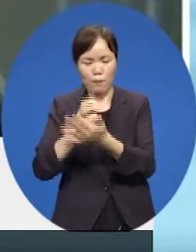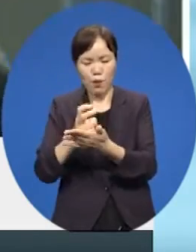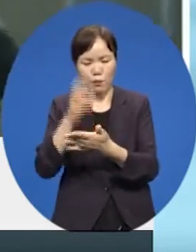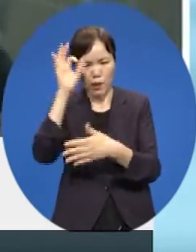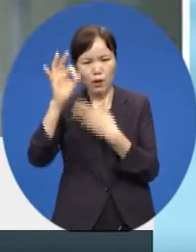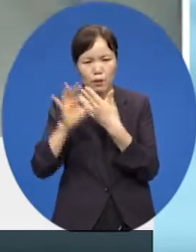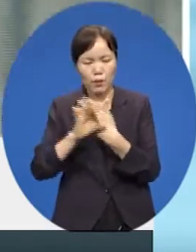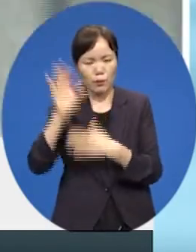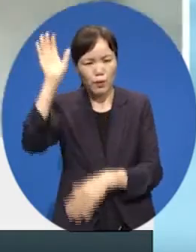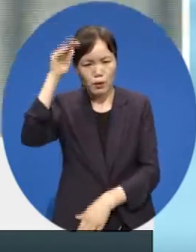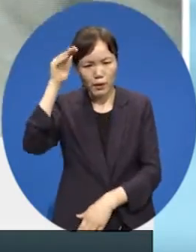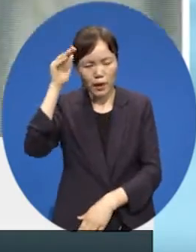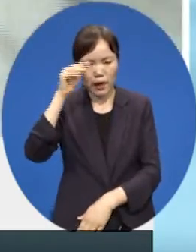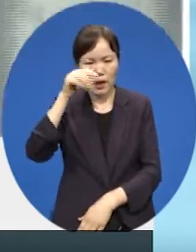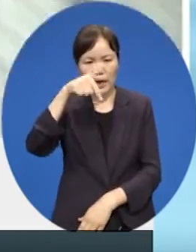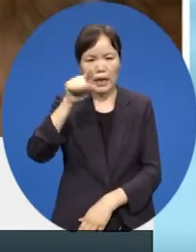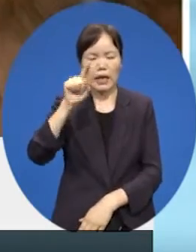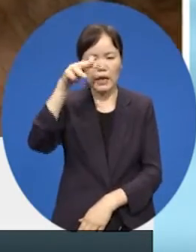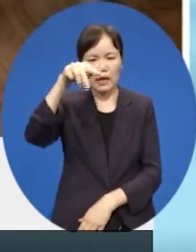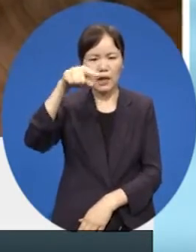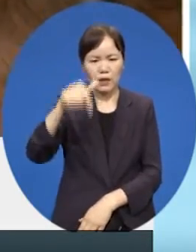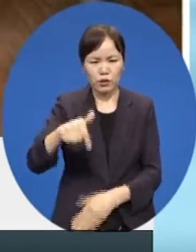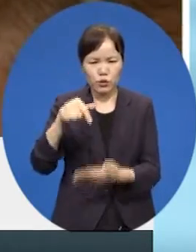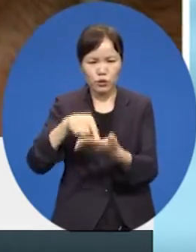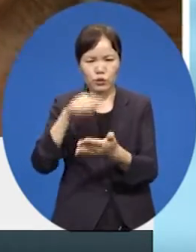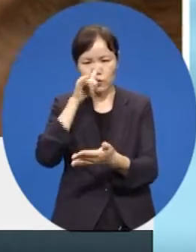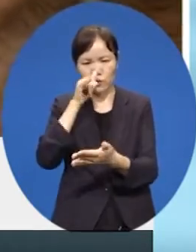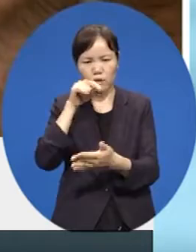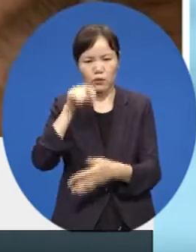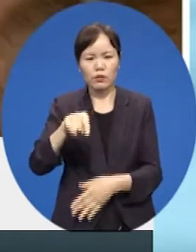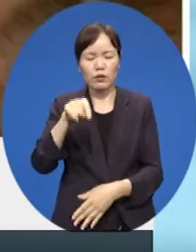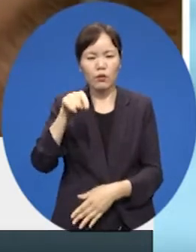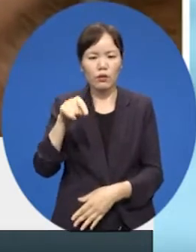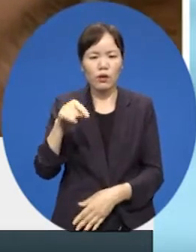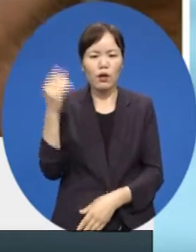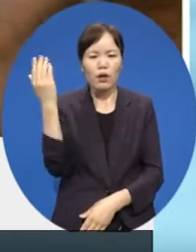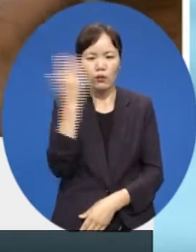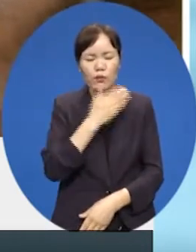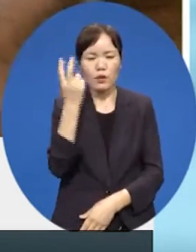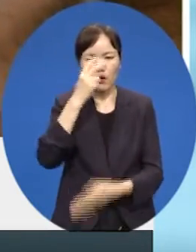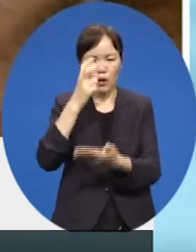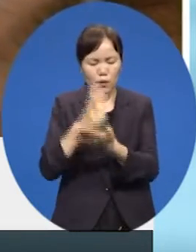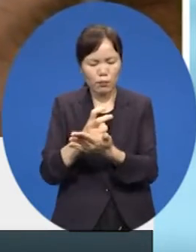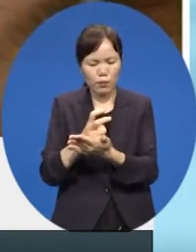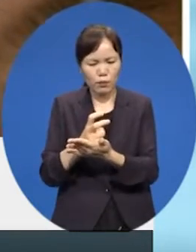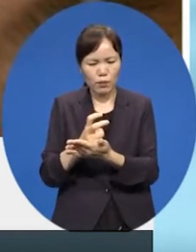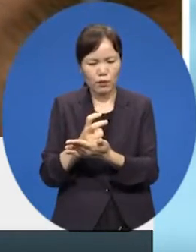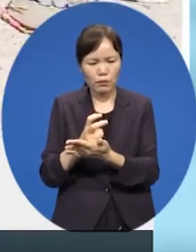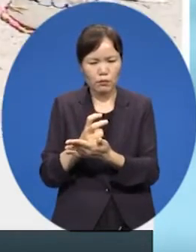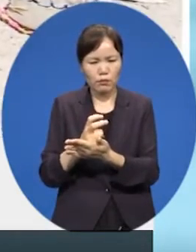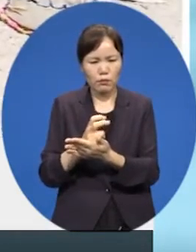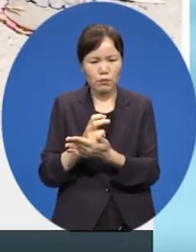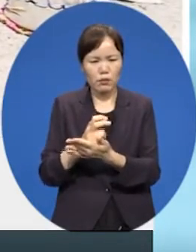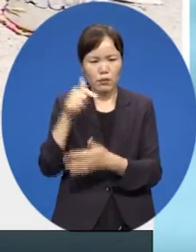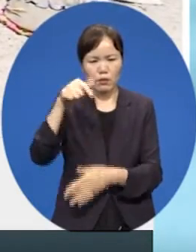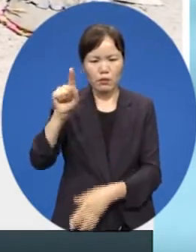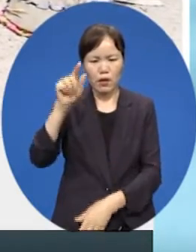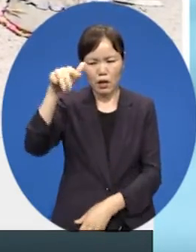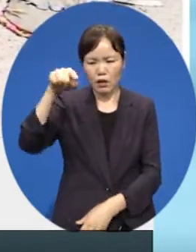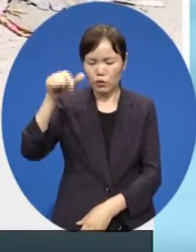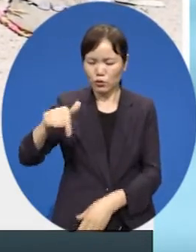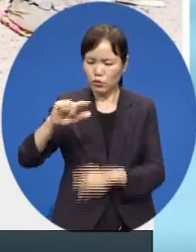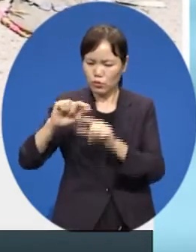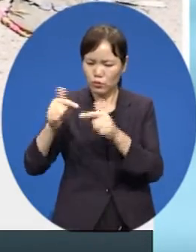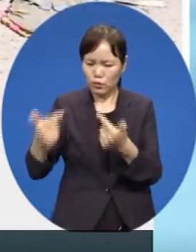가축으로 되있는데 축산물위생관리법 쌍으로 는 갖추기 아니고 이게 애 하게 돼 있어서 상당히